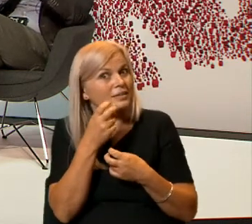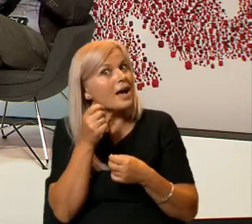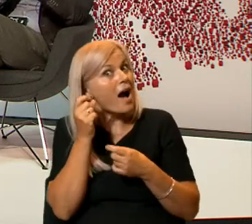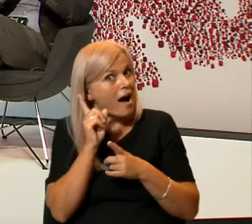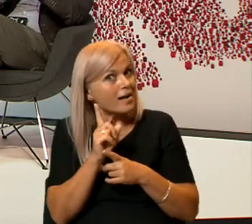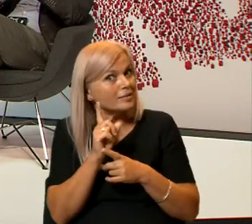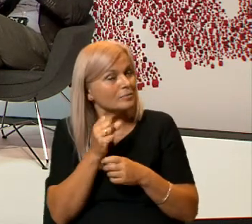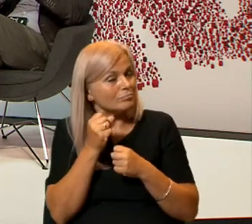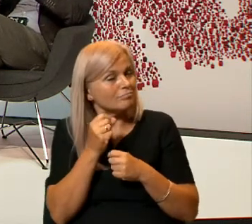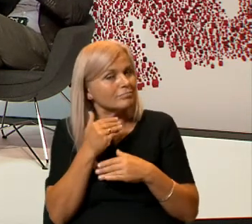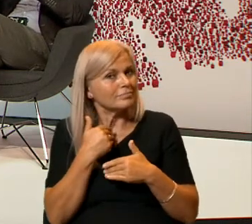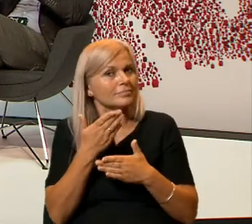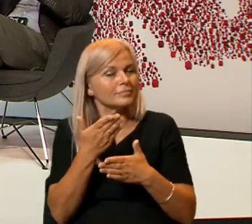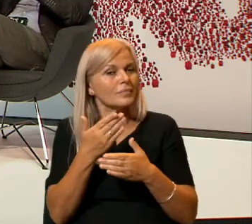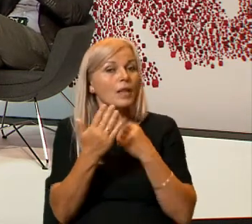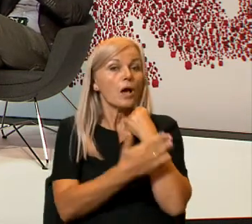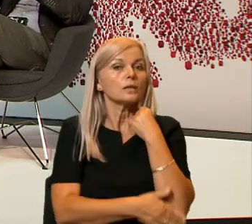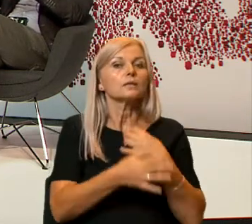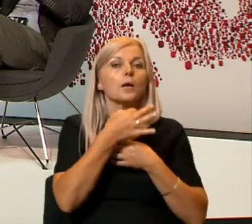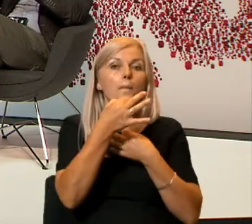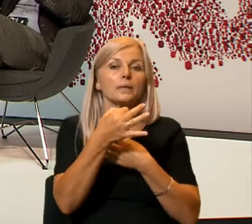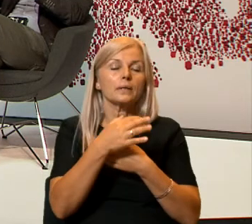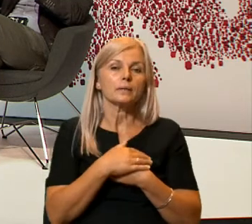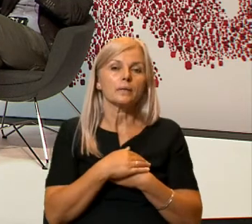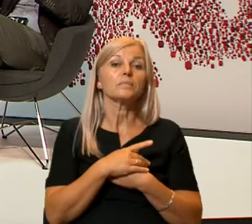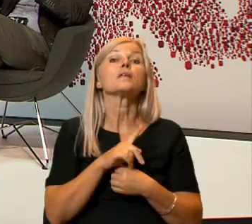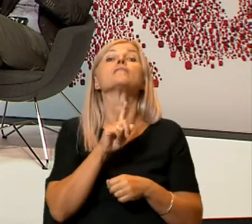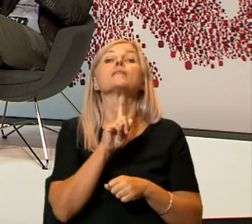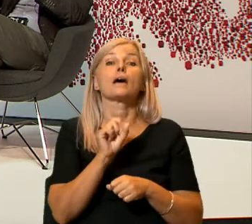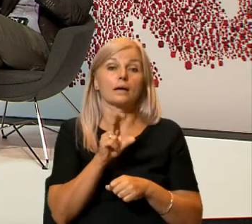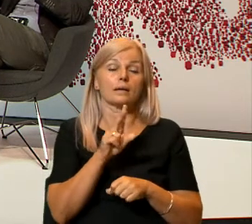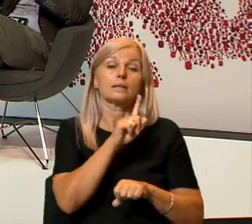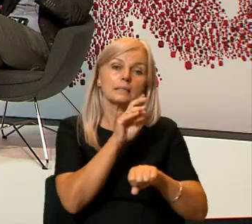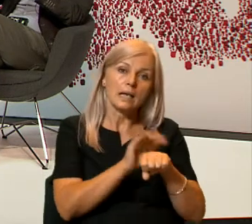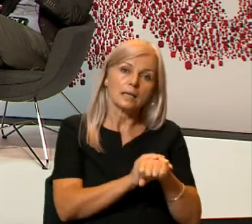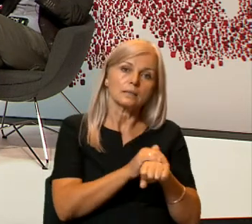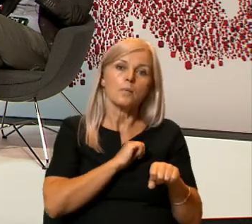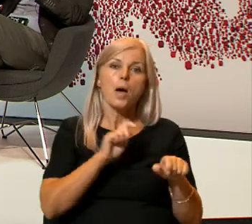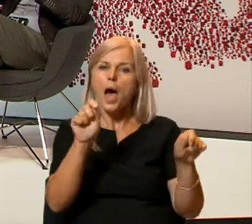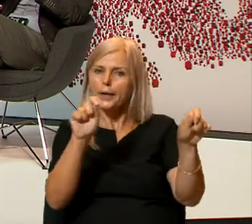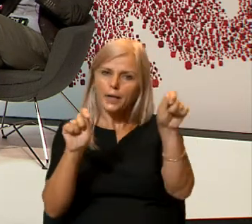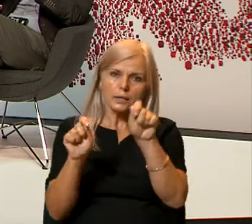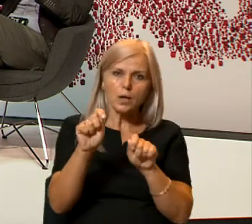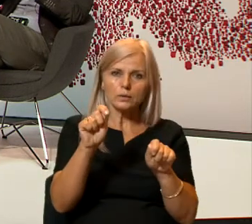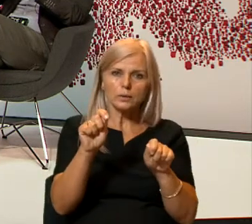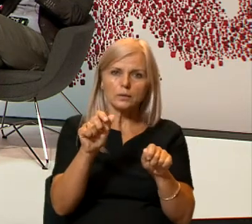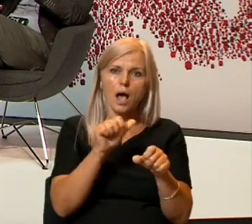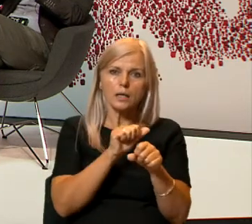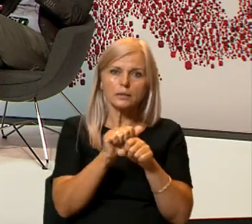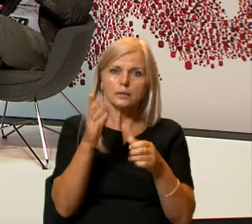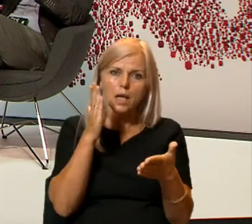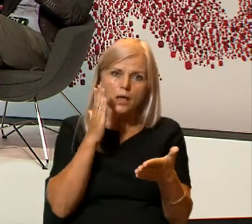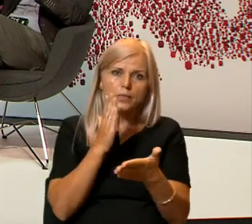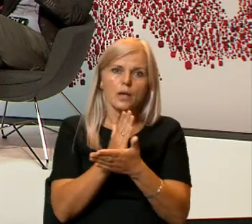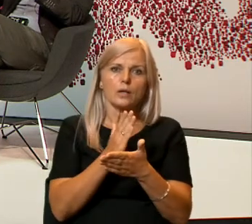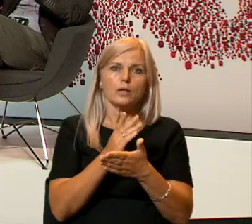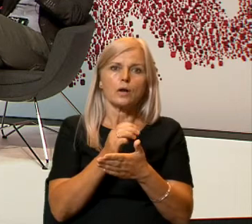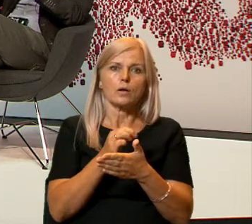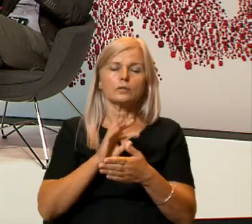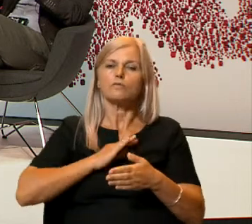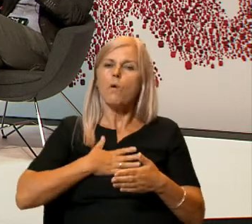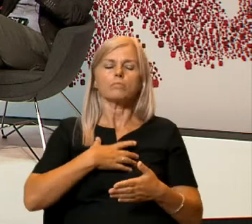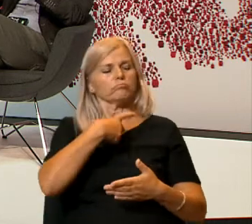od ostatniego z pytań. Zgadzam się z panem. Rezonans jest nie tylko kwestią subiektywną,